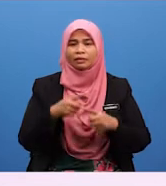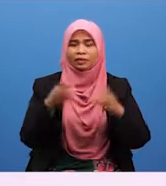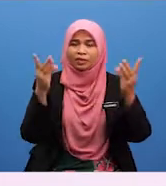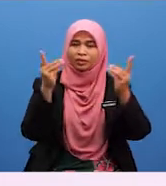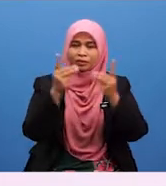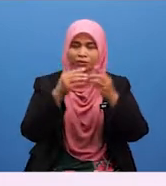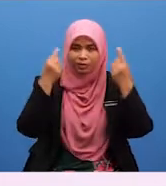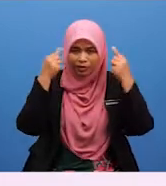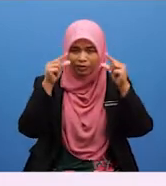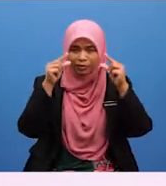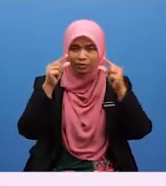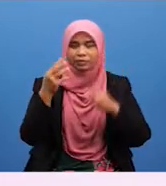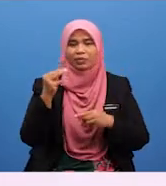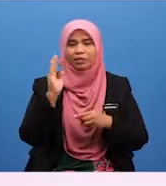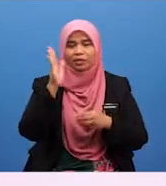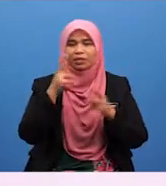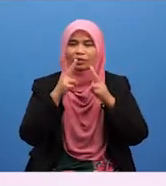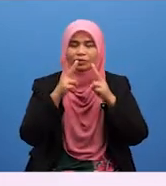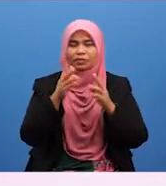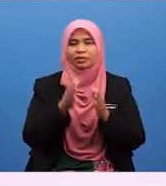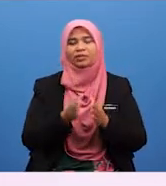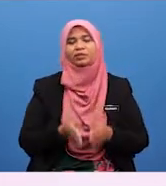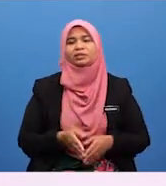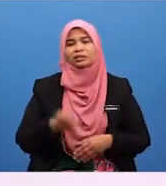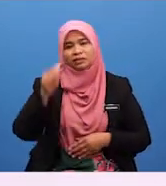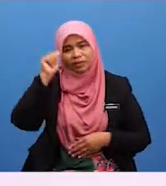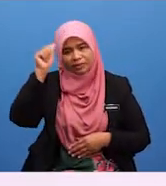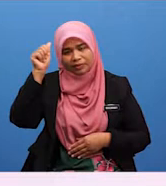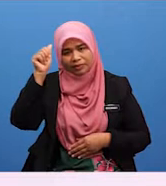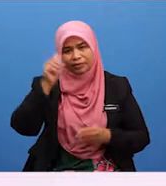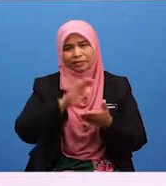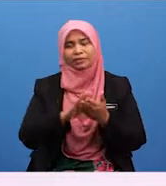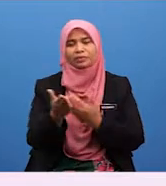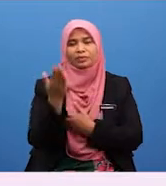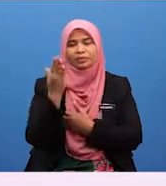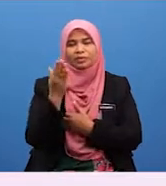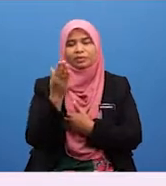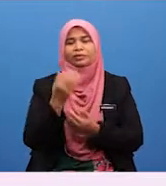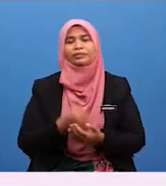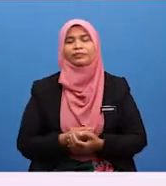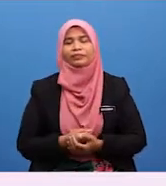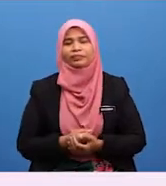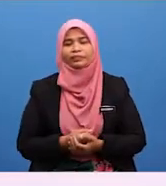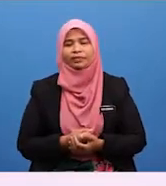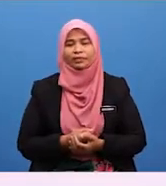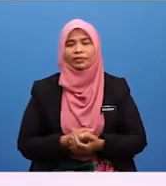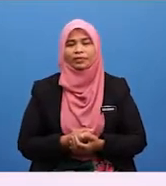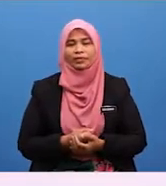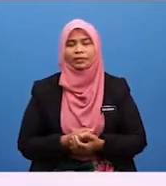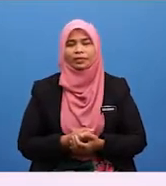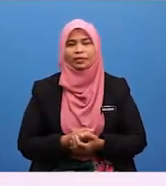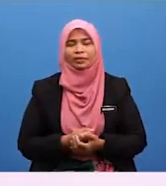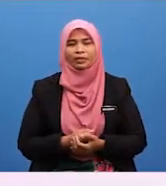guru, mereka akan mengucapkan salam, tidak berlari-lari di hadapan guru, merendahkan suara apabila